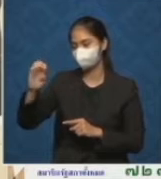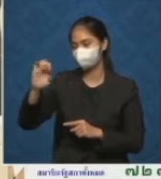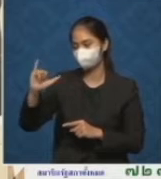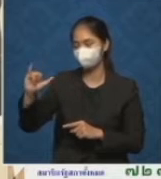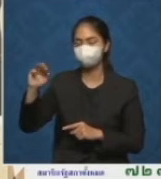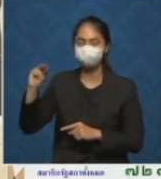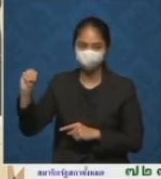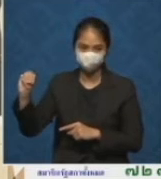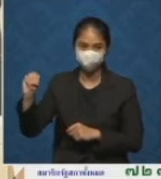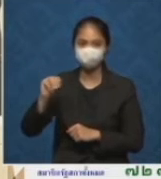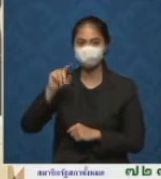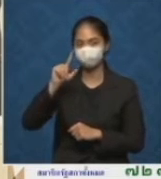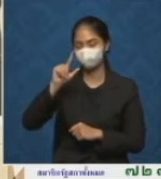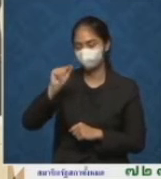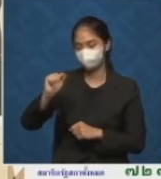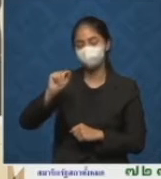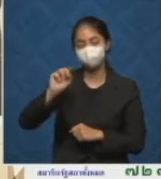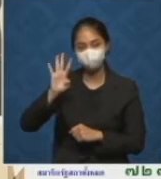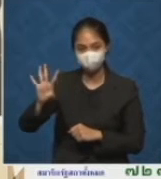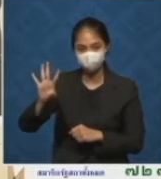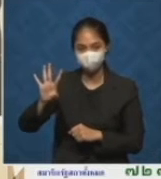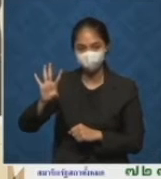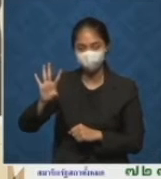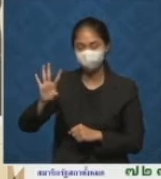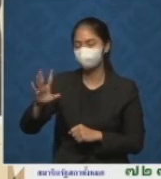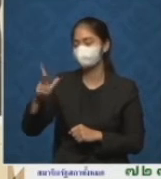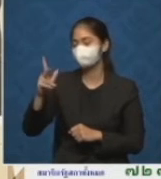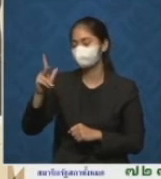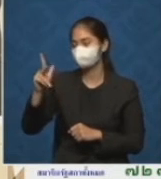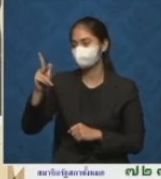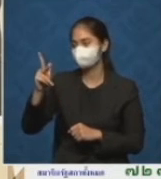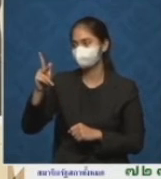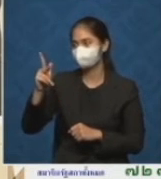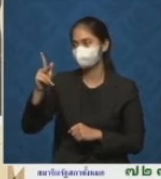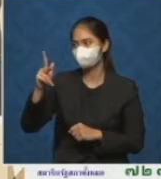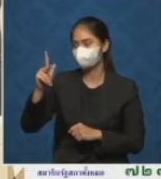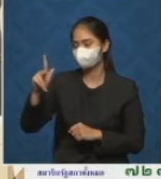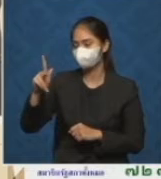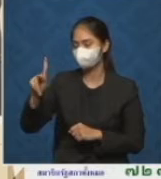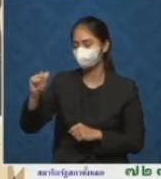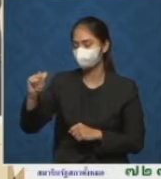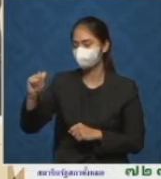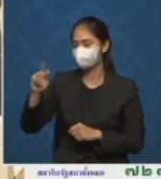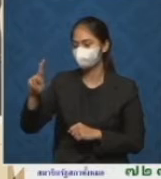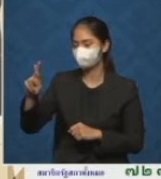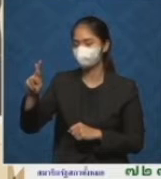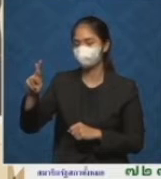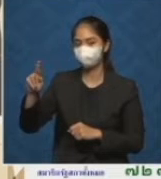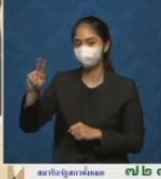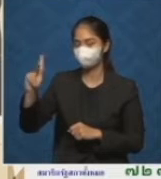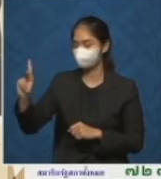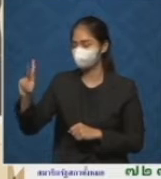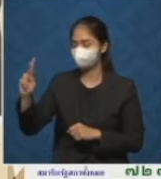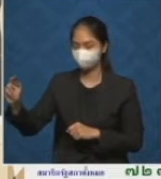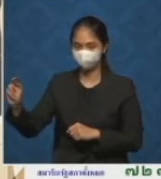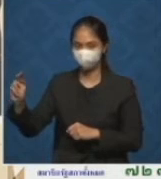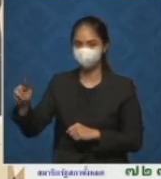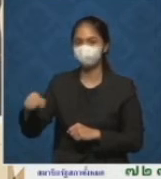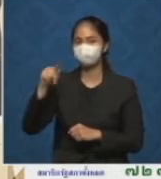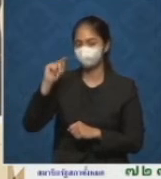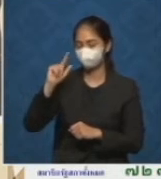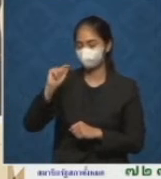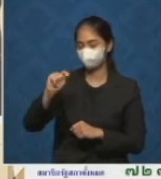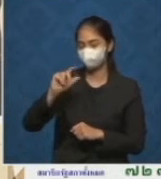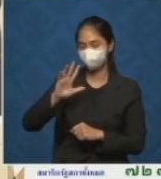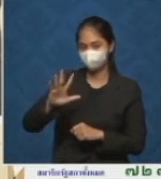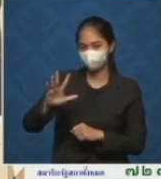า24นายธนกรชัยกุล25นายวันนิ